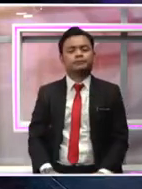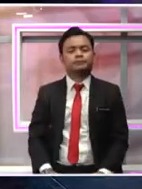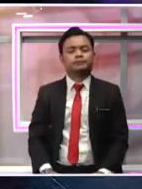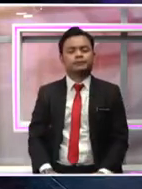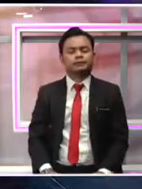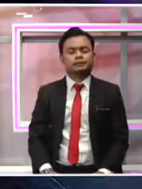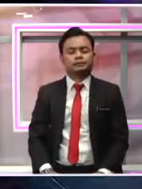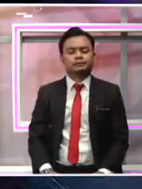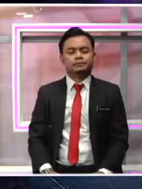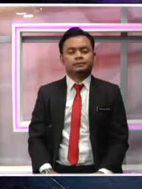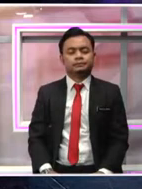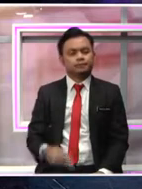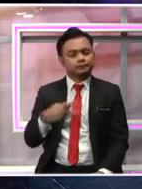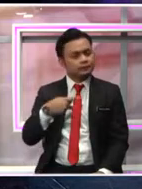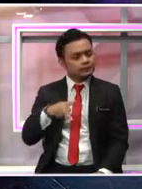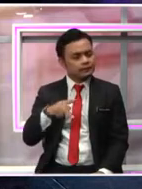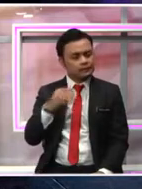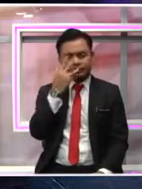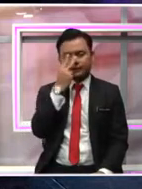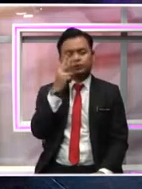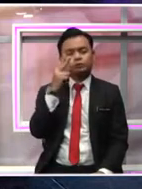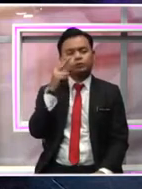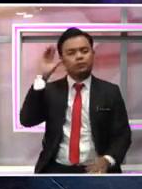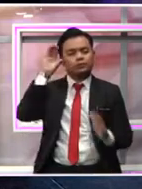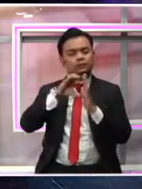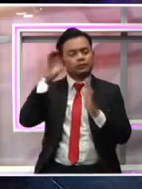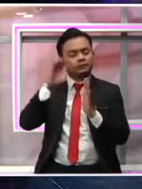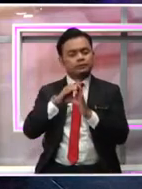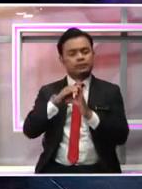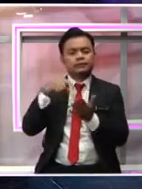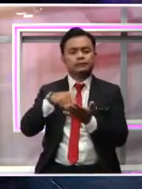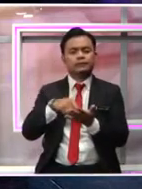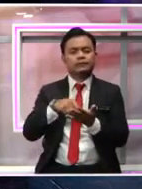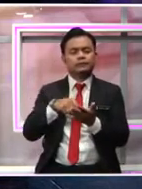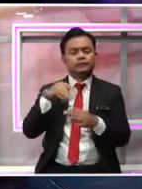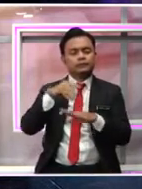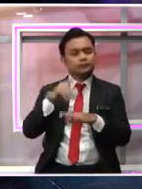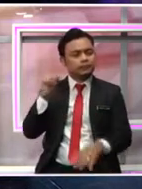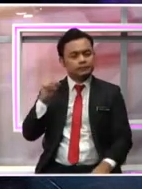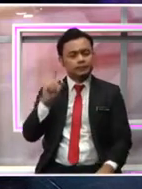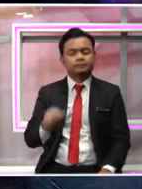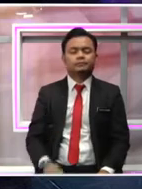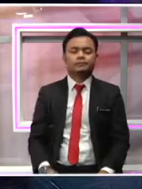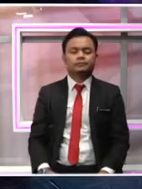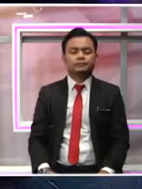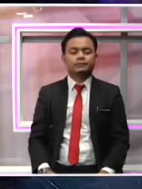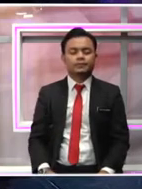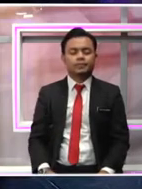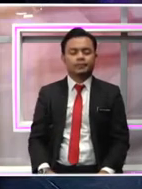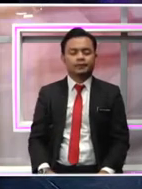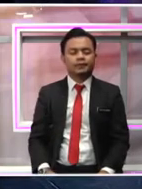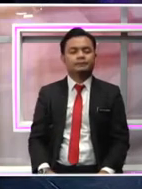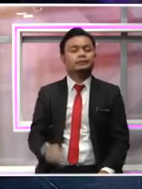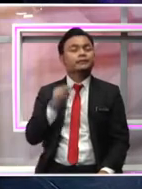ini di masuk ke masih bisa sekolah ke atau dibanding Annisa ditengok sehingga Nisa Nisa pernah lihat